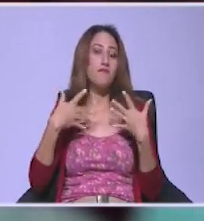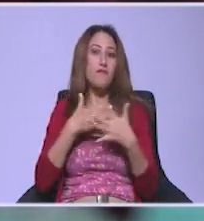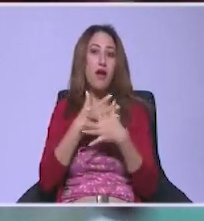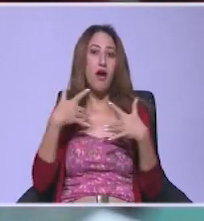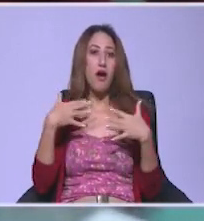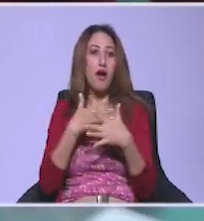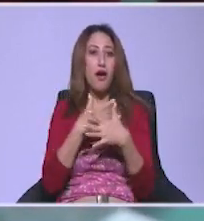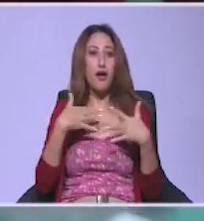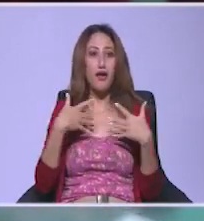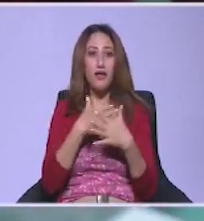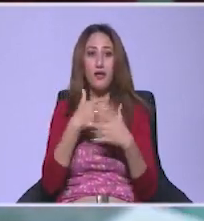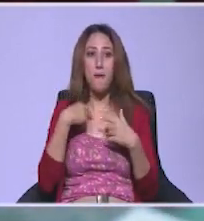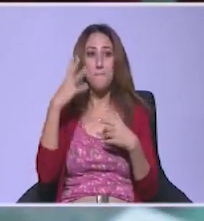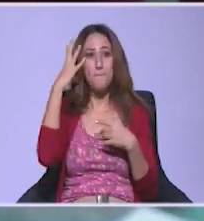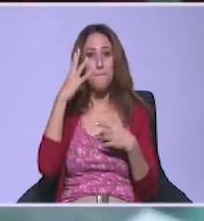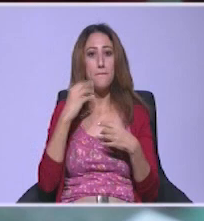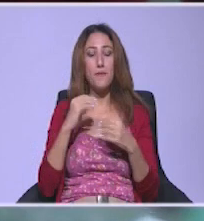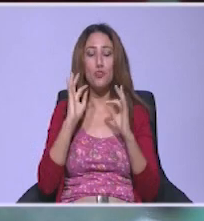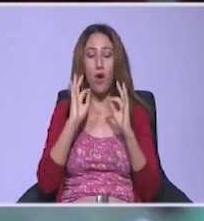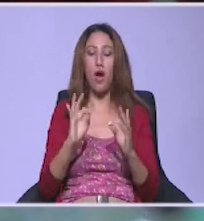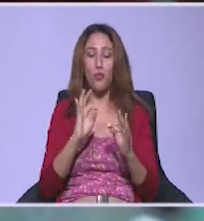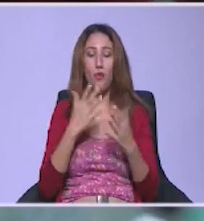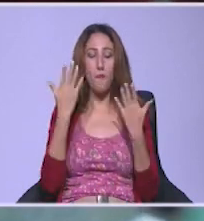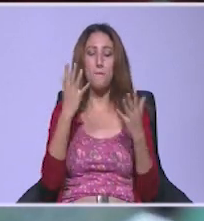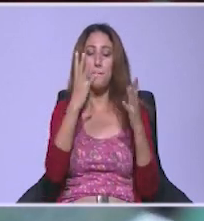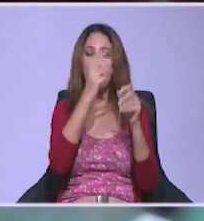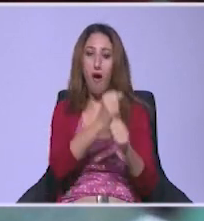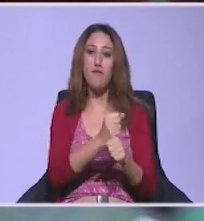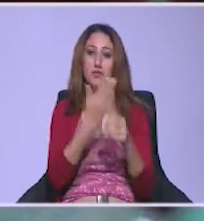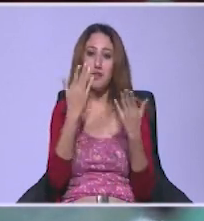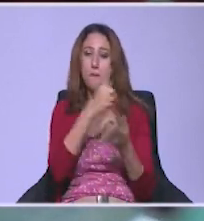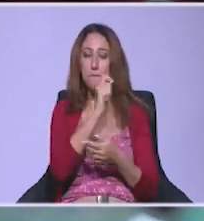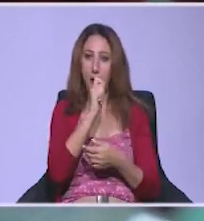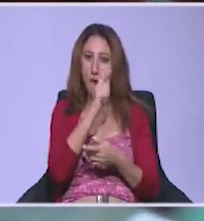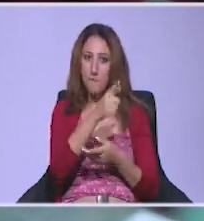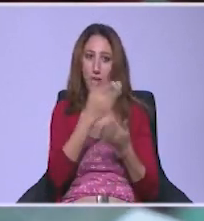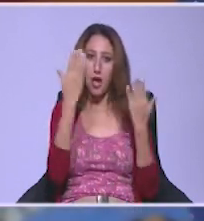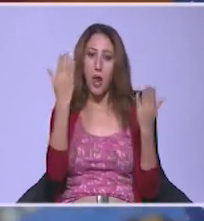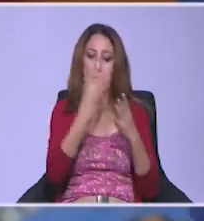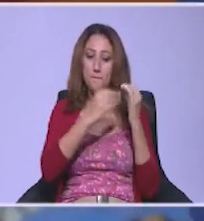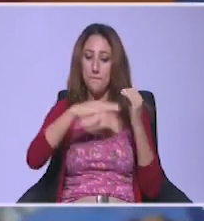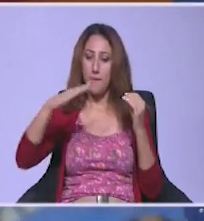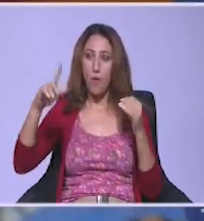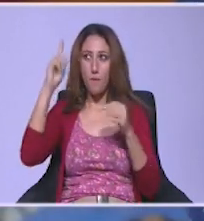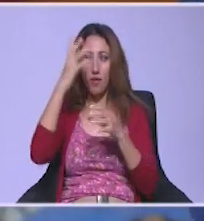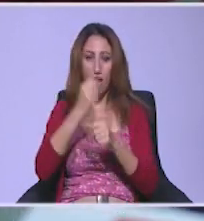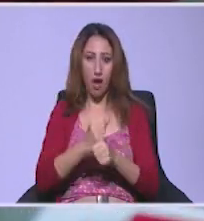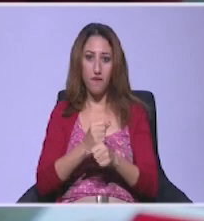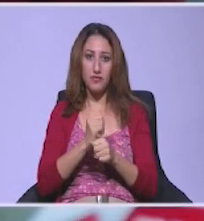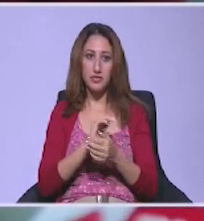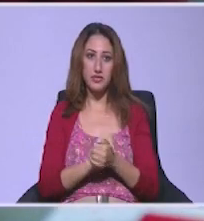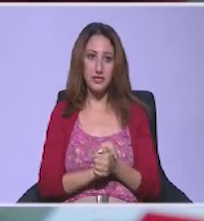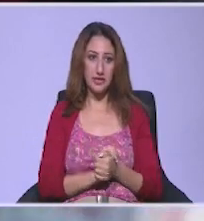كأن أنا الدنيا كلها ملكتها. ربنا يحميك ويحافظ عليك يا رب ويخلي لك أولادك. نبي ست جميلة كده.